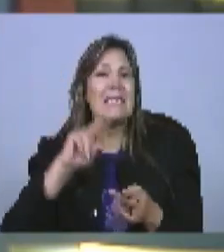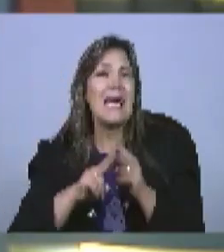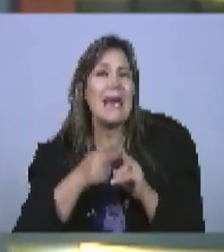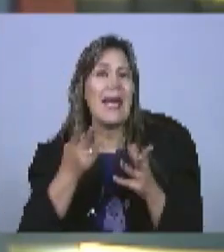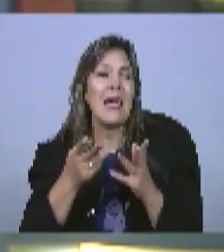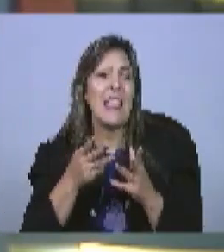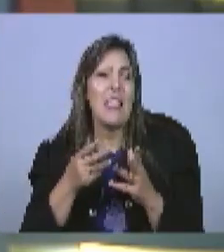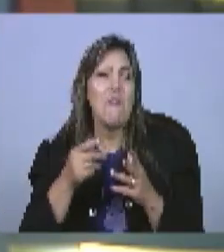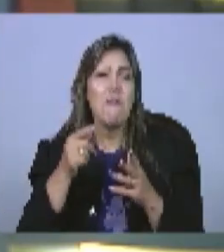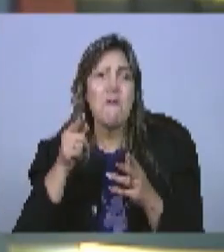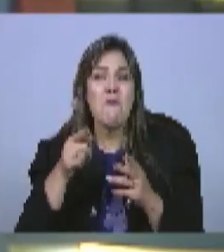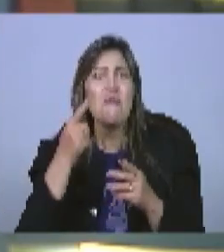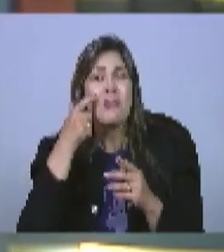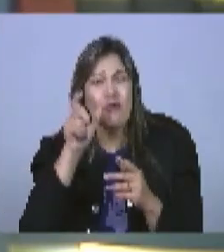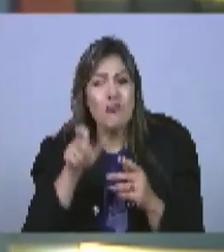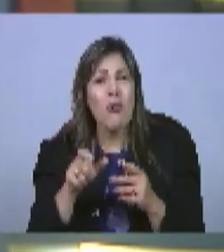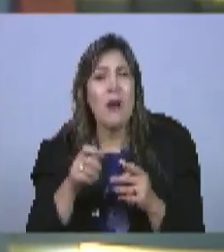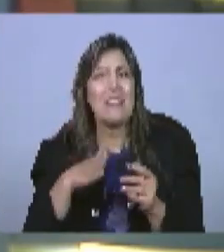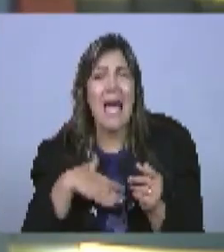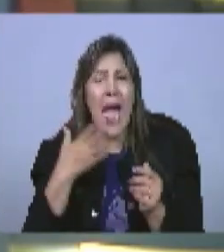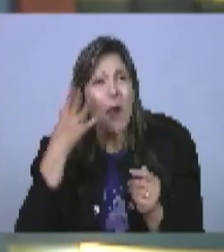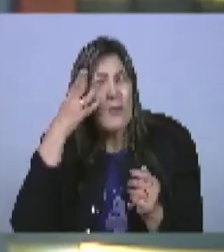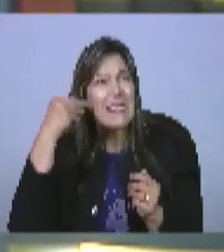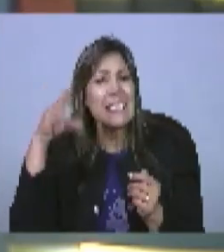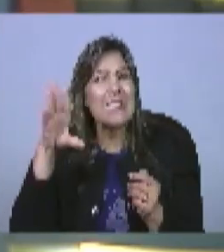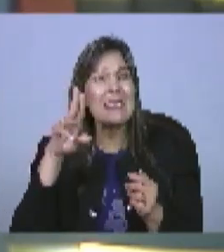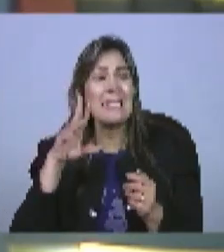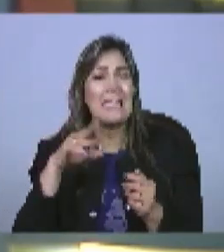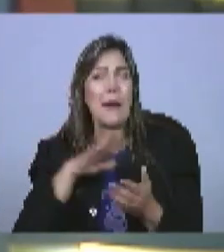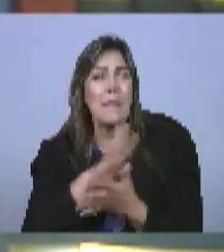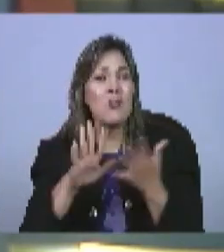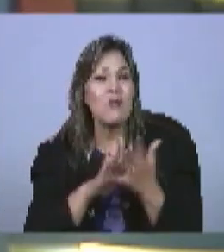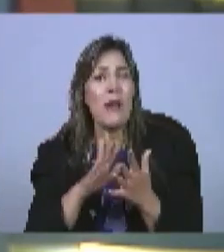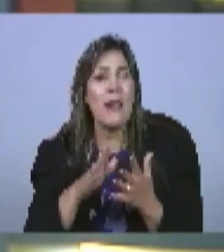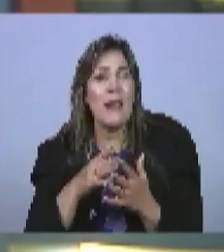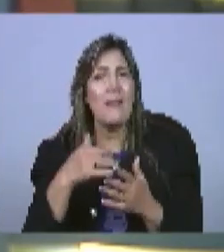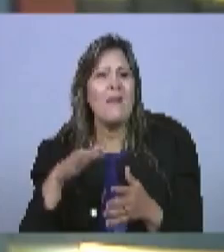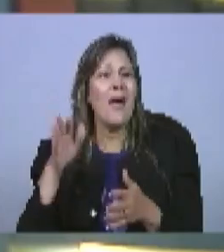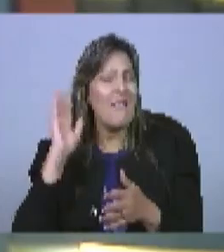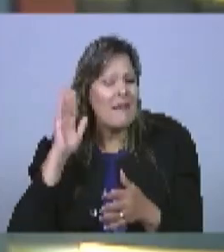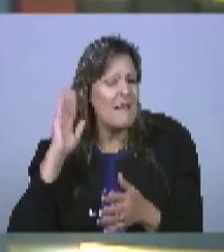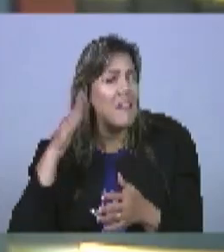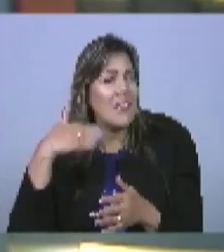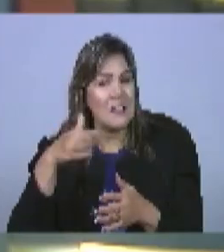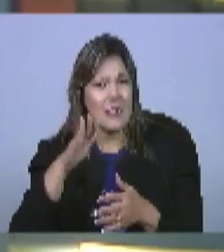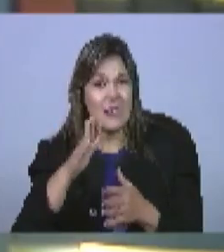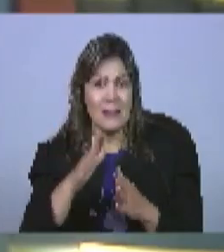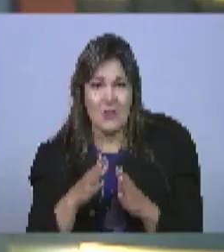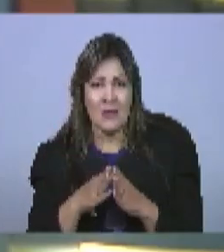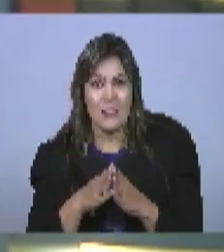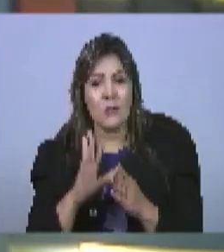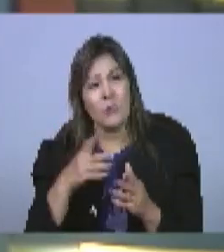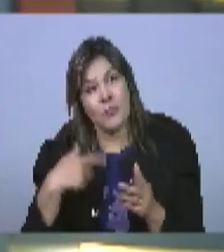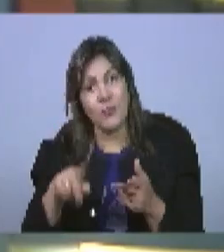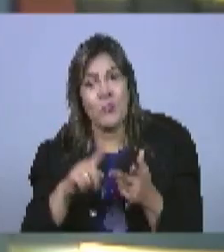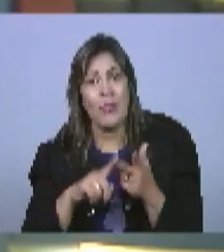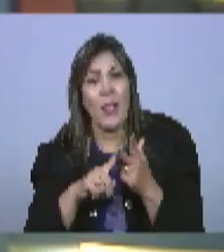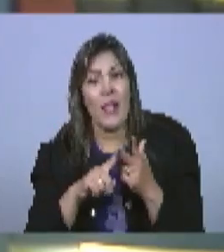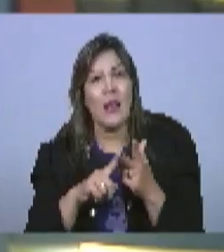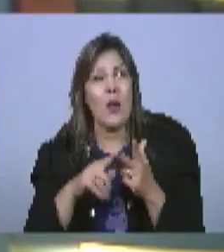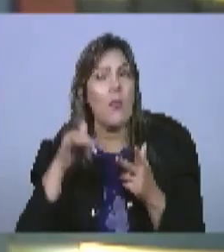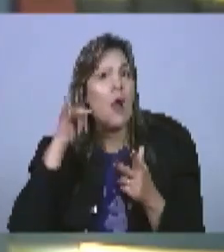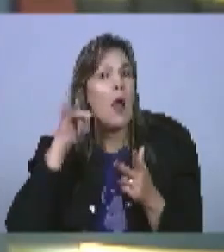احيانا يحب ينسى مشاكله فياخذها باستخفاف وياخد الحياه باستخفاف وما يركز ويطنش نوع ثاني مهمل